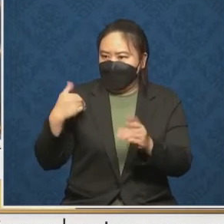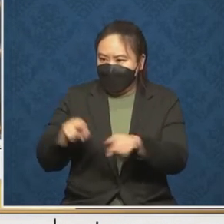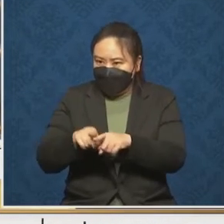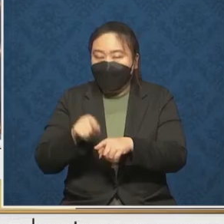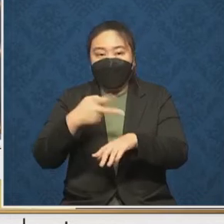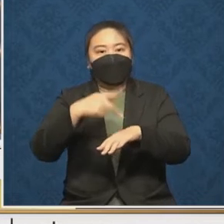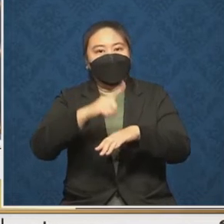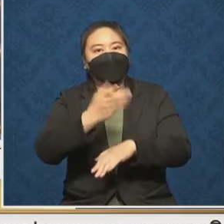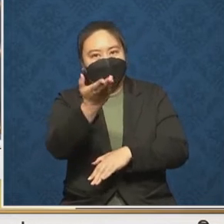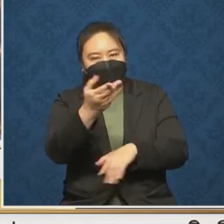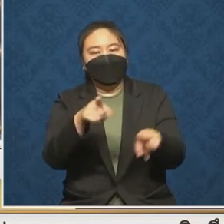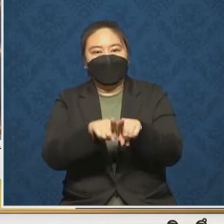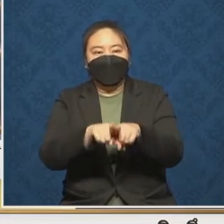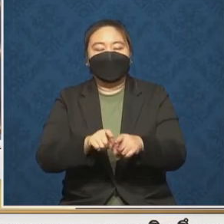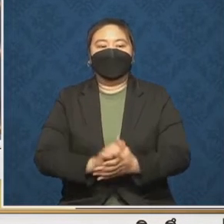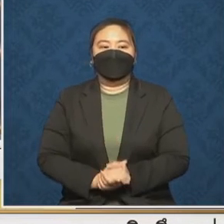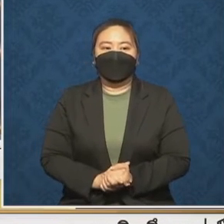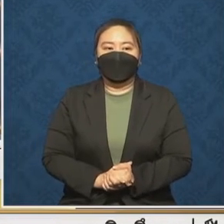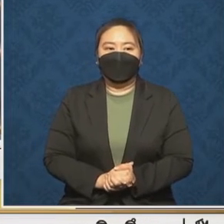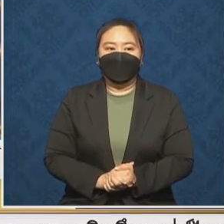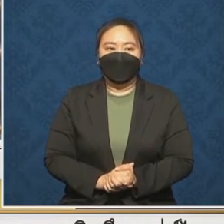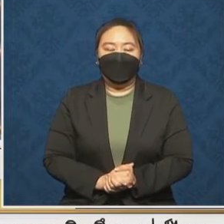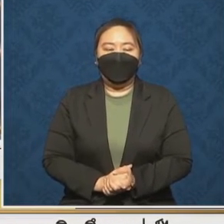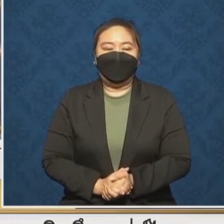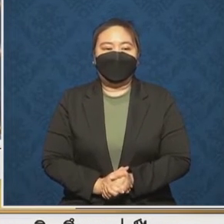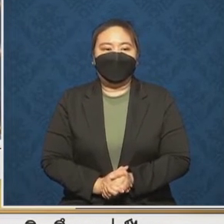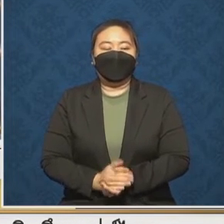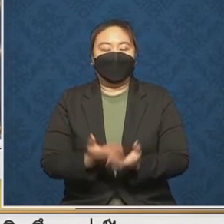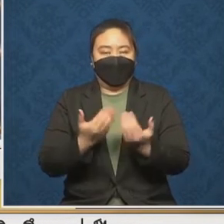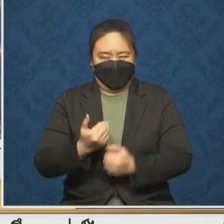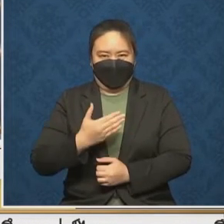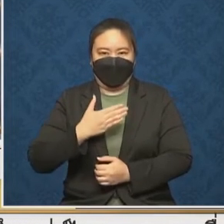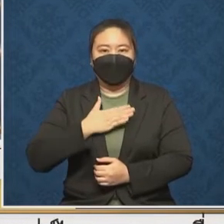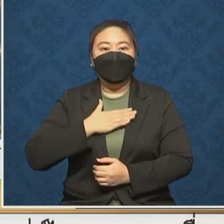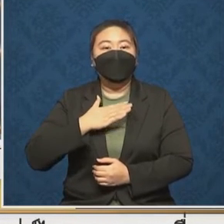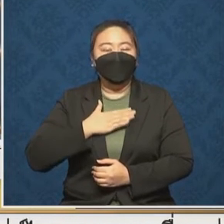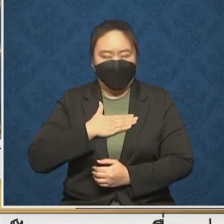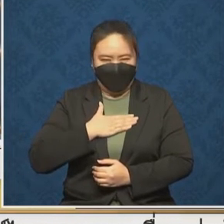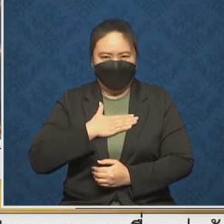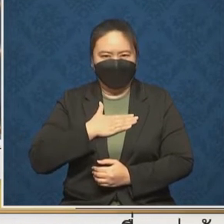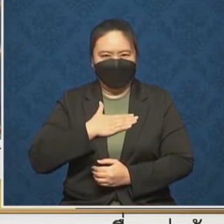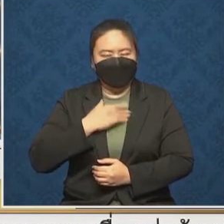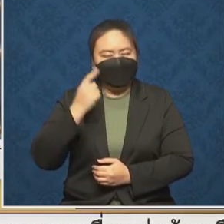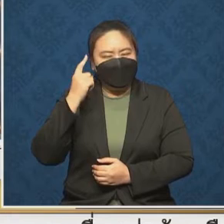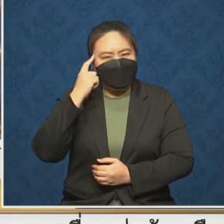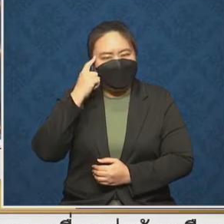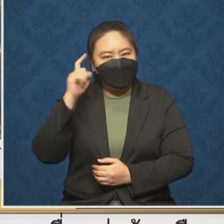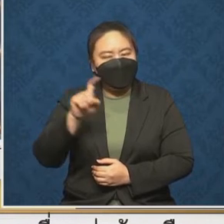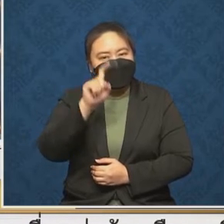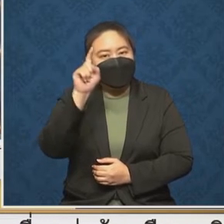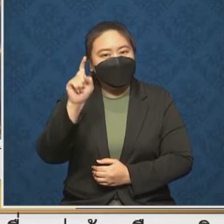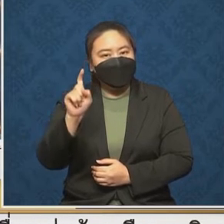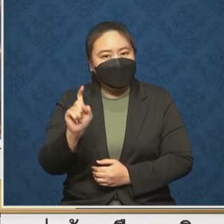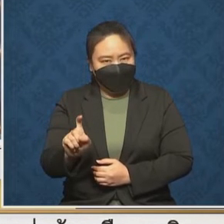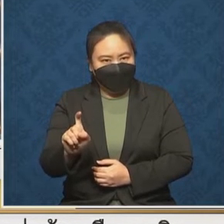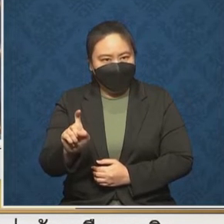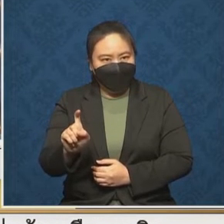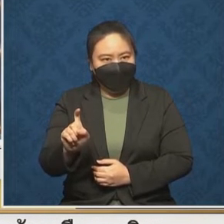วยนะครับดันั้นผมจึงมีความสงสัยว่า